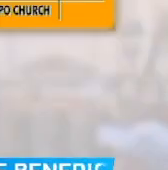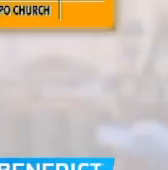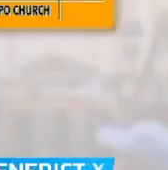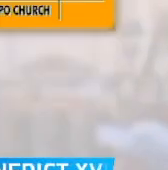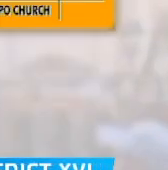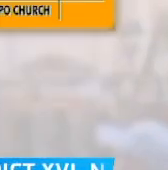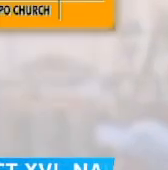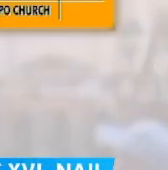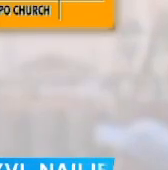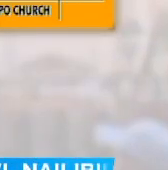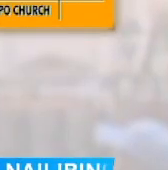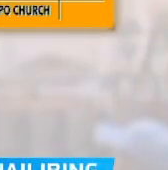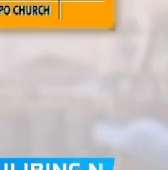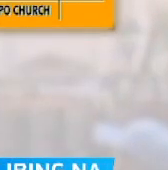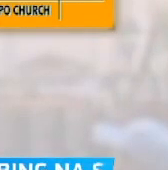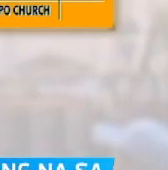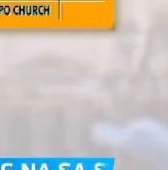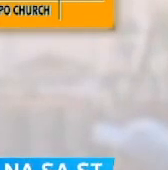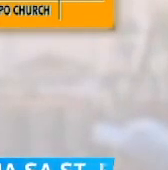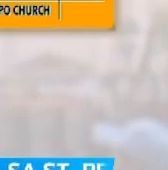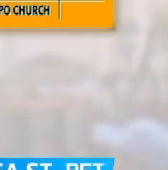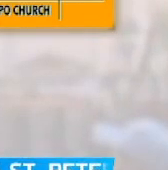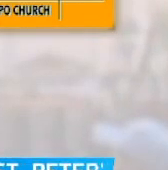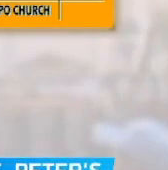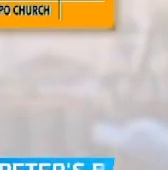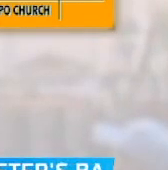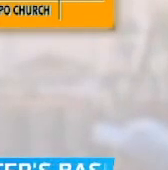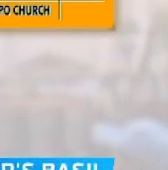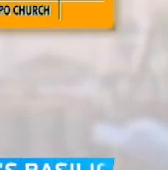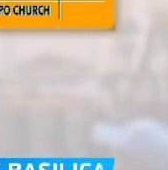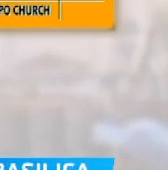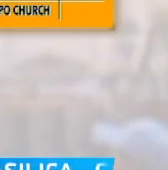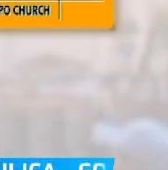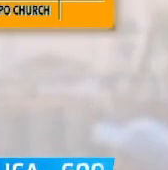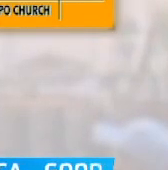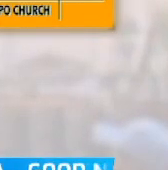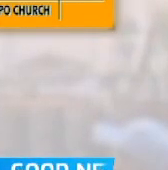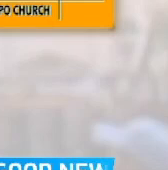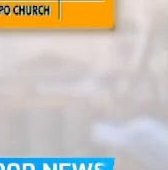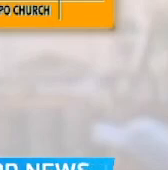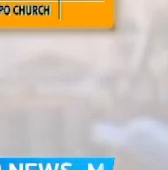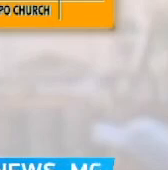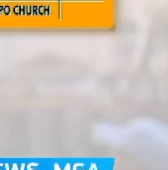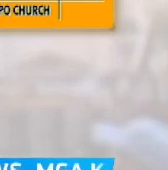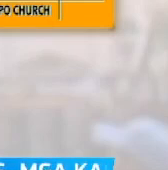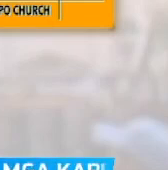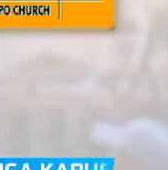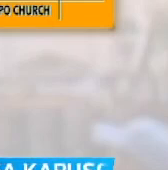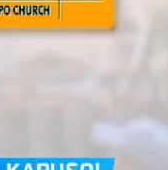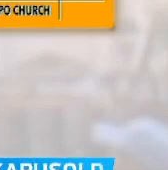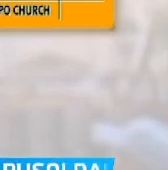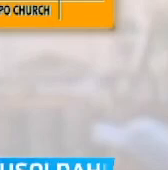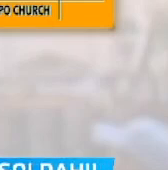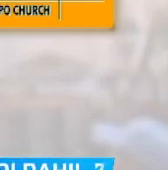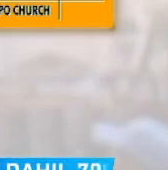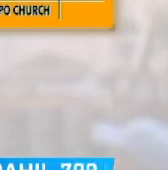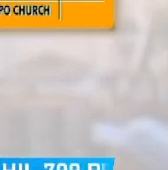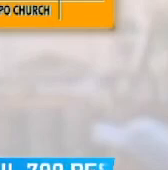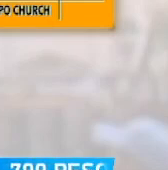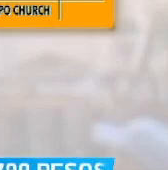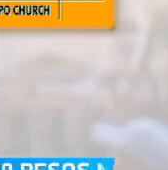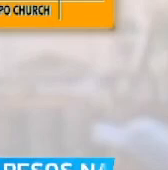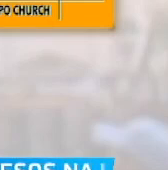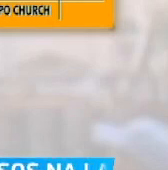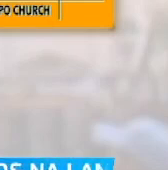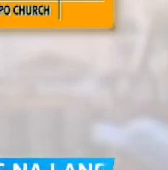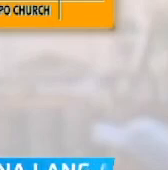Guzman. Kanan po sa Hidalgo Street, kaliwa sa Quezon Boulevard, kanan sa Palangka, at kakanan muli sa